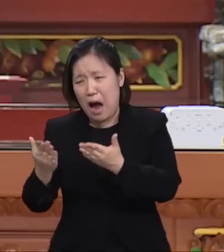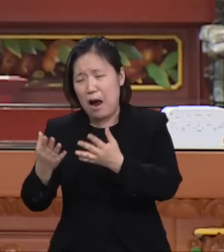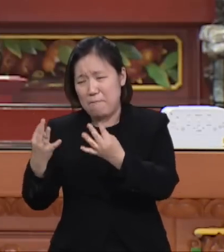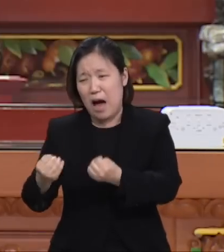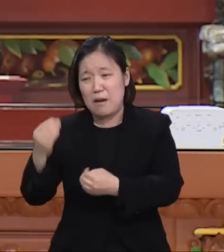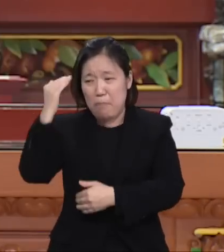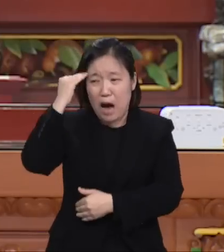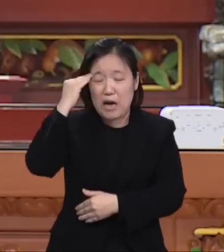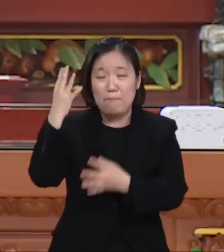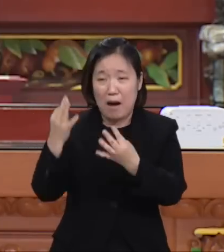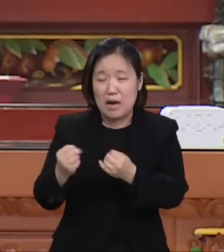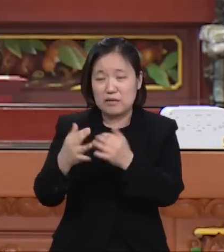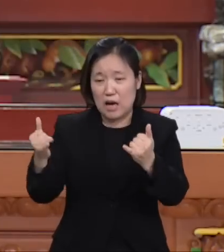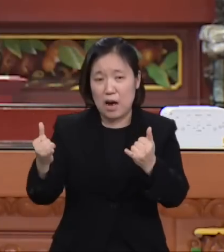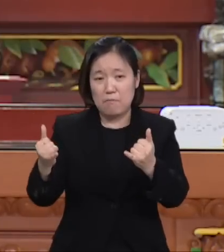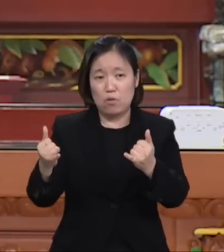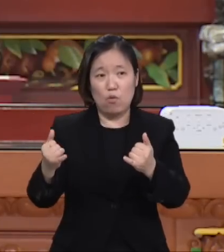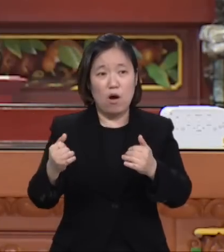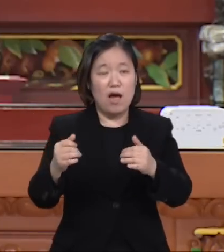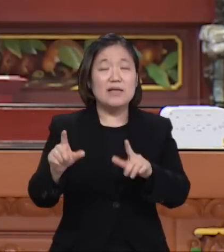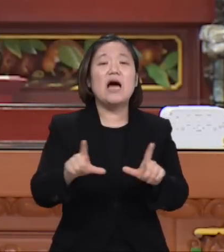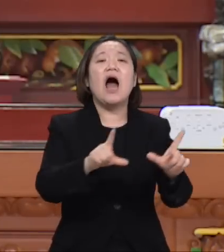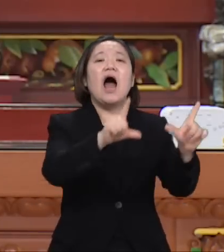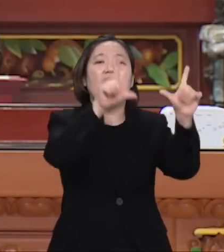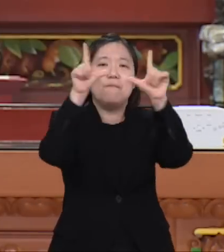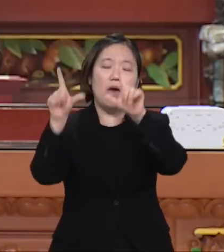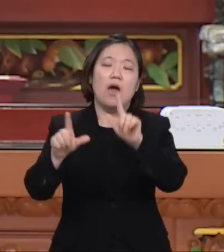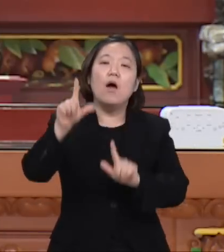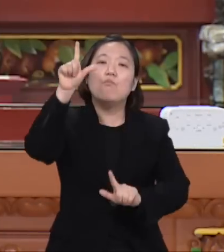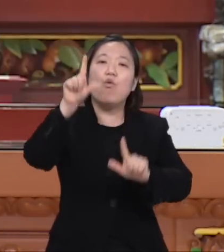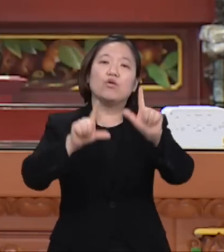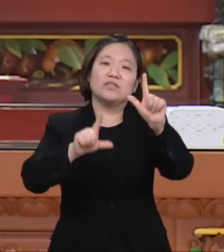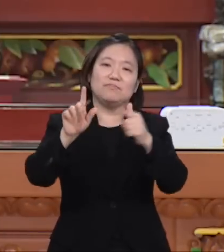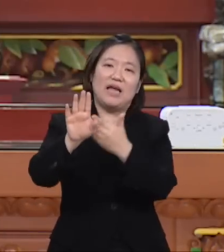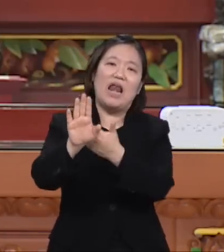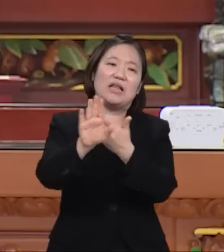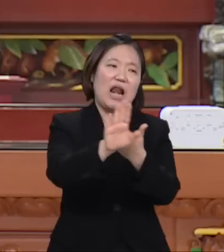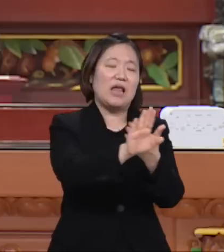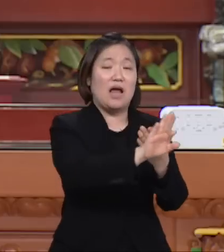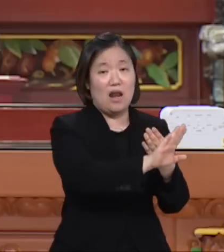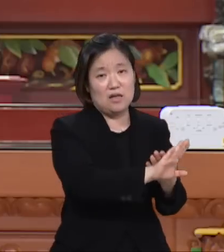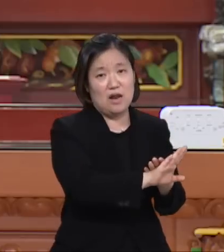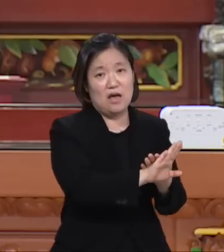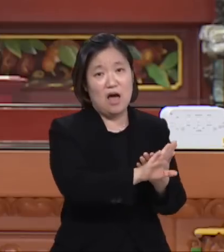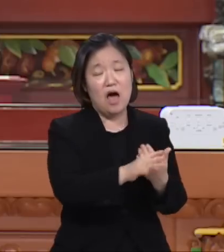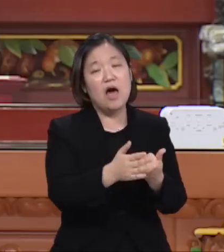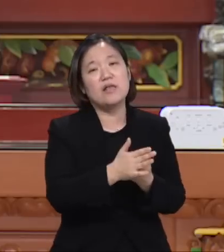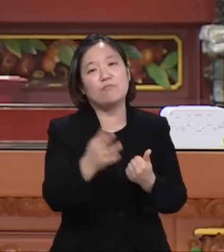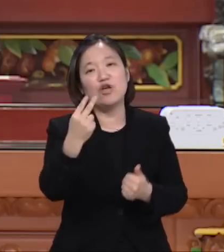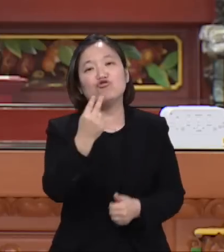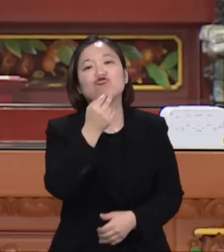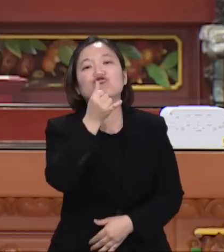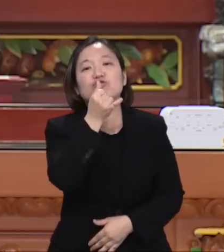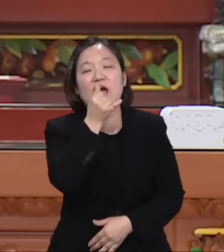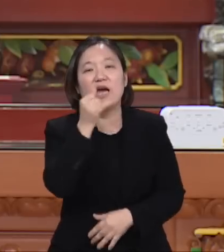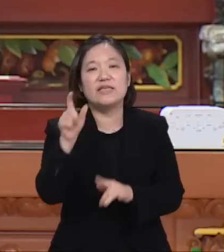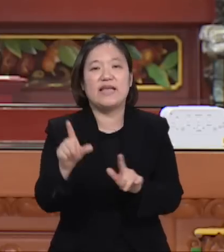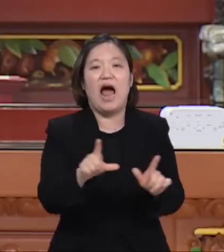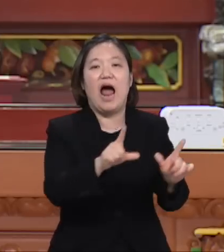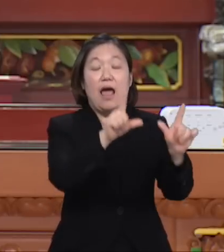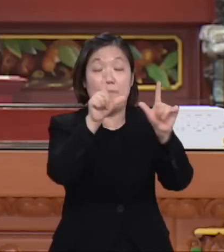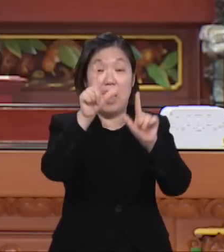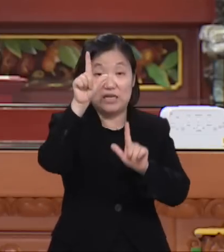중생들 못쓴 모습이 삶의 모습이 저마다 다르듯이 그 중생들 삶의 모습이 그 저승에